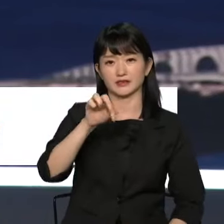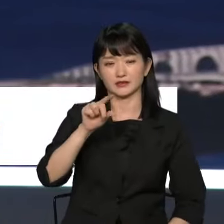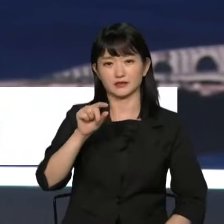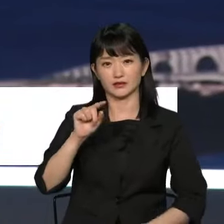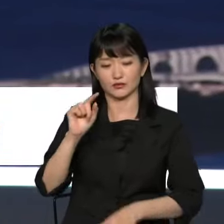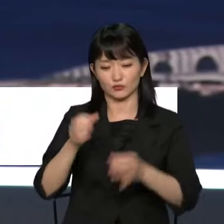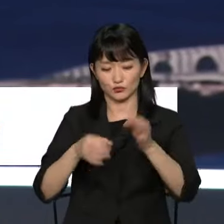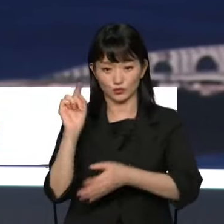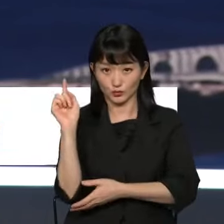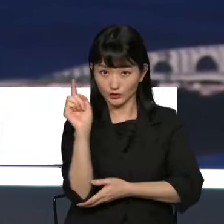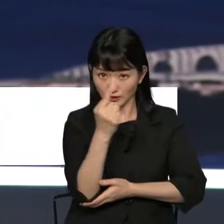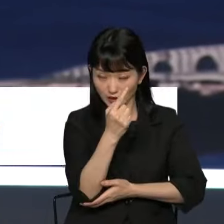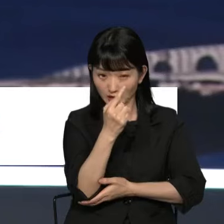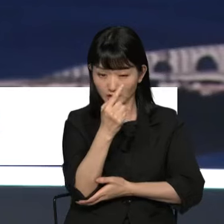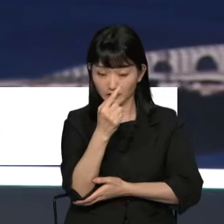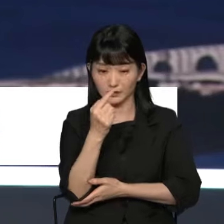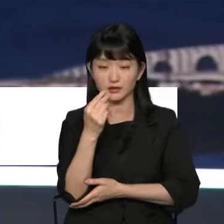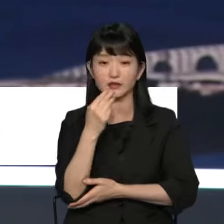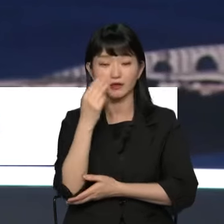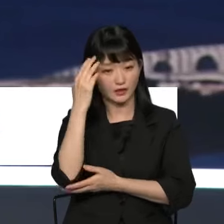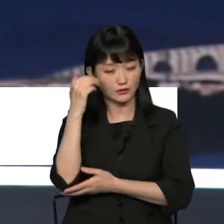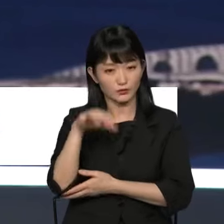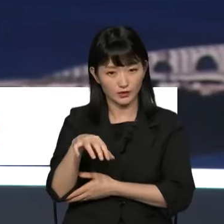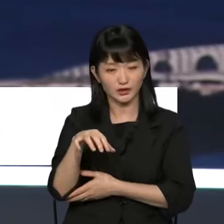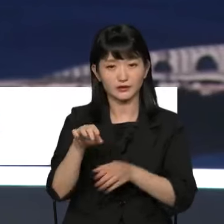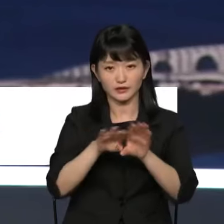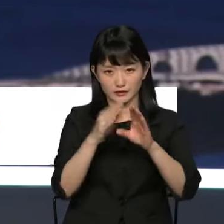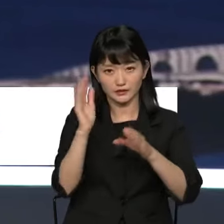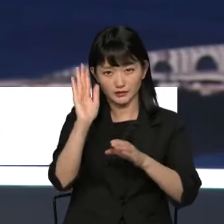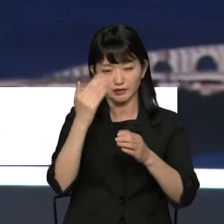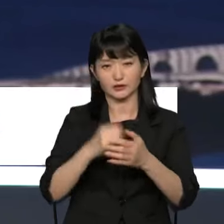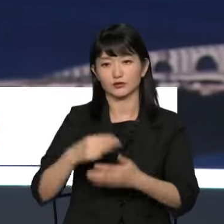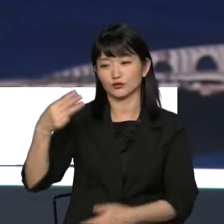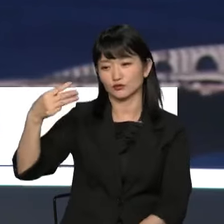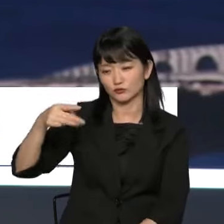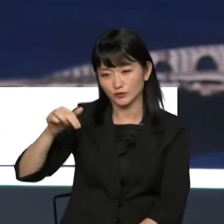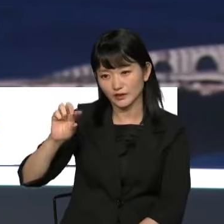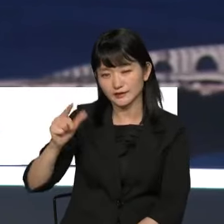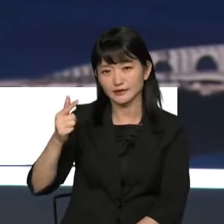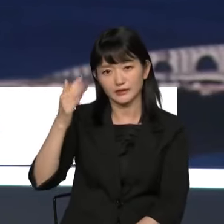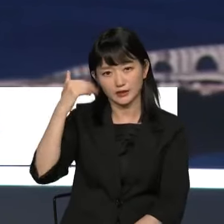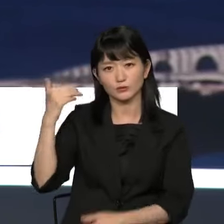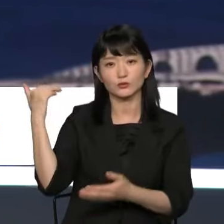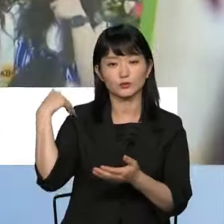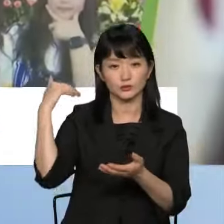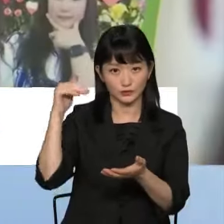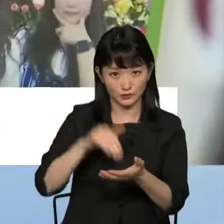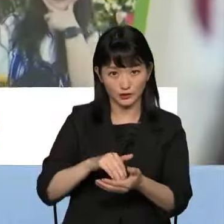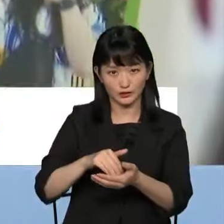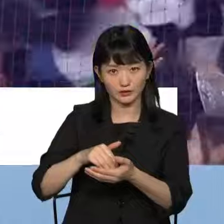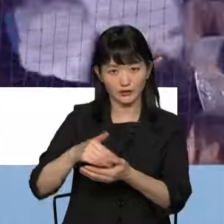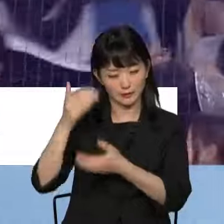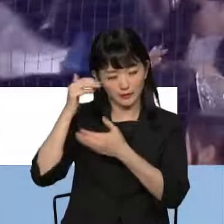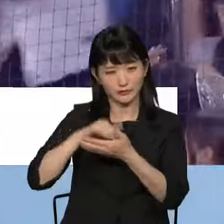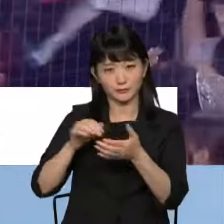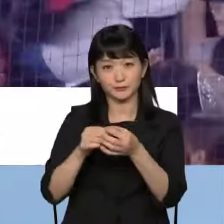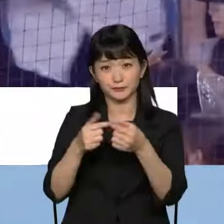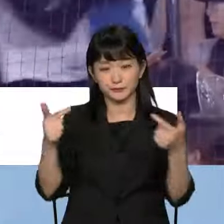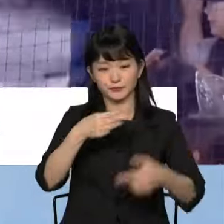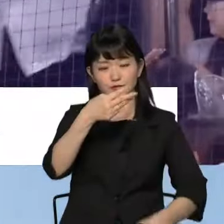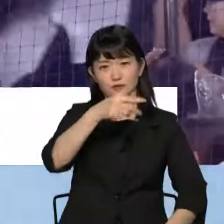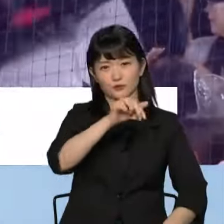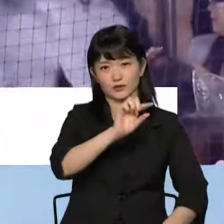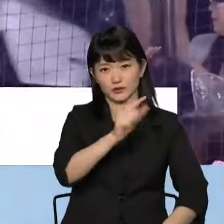팬들의 관심을 받았고 유현진 선수가 자연스럽게 이 KBO로 돌아오면서 팬들의 관심이 굉장히 많았습니다. 거기다 유현진 선수가